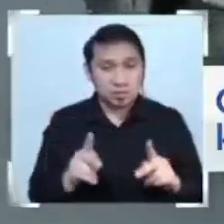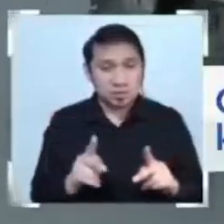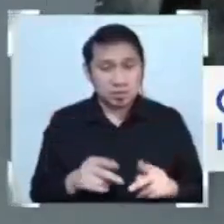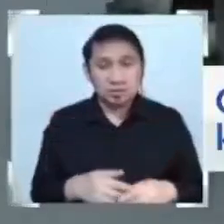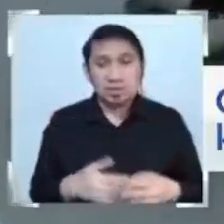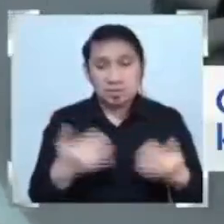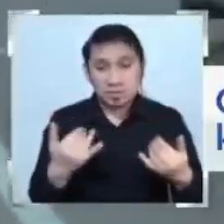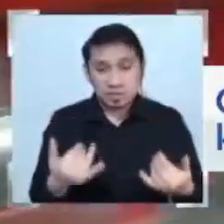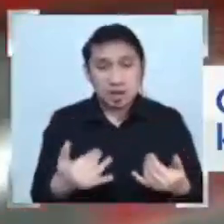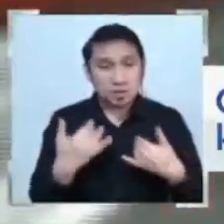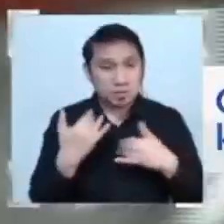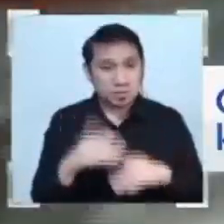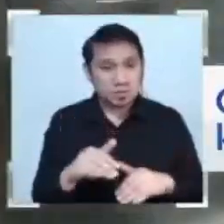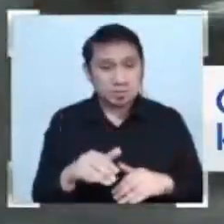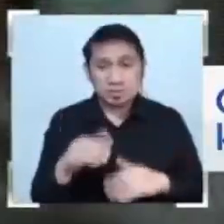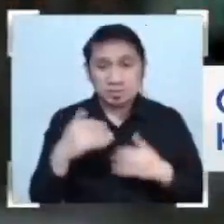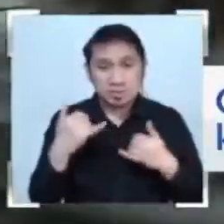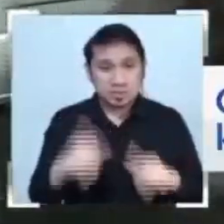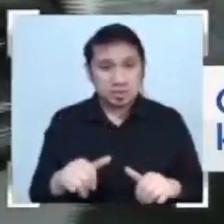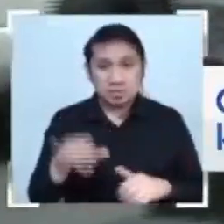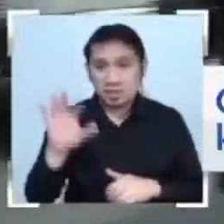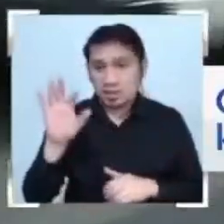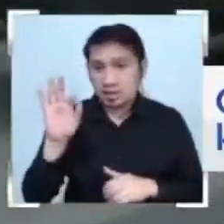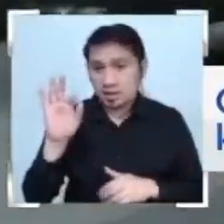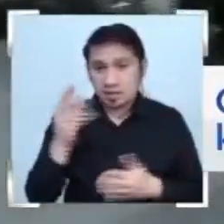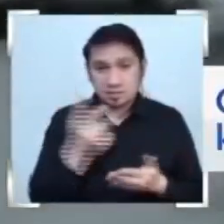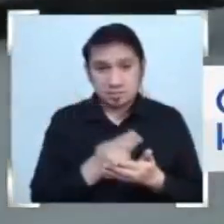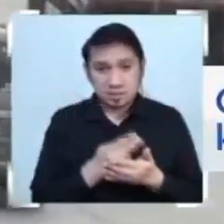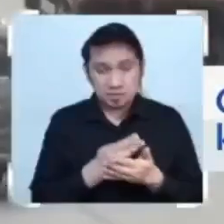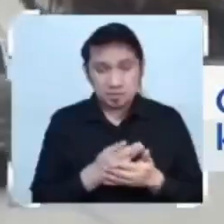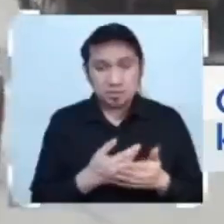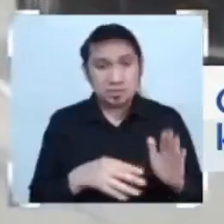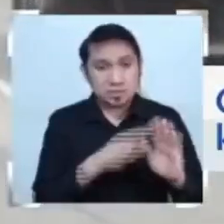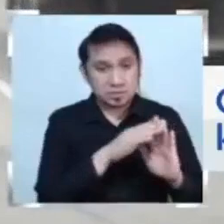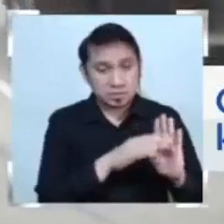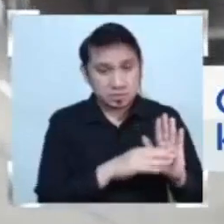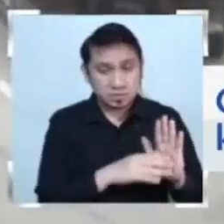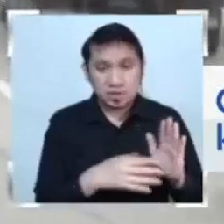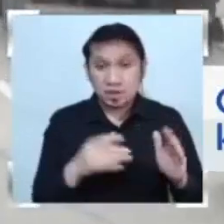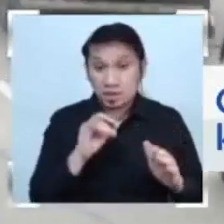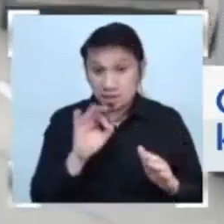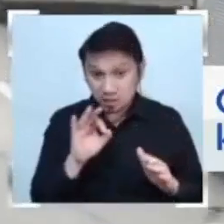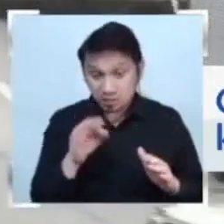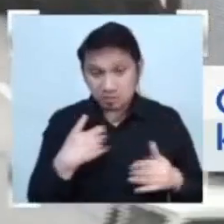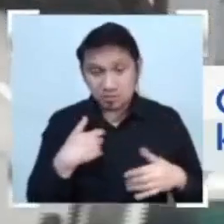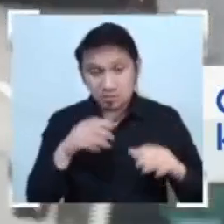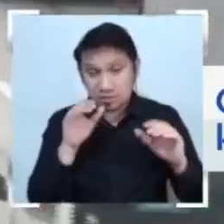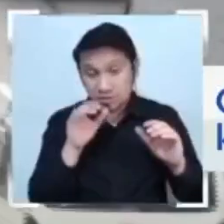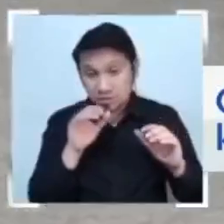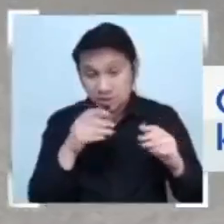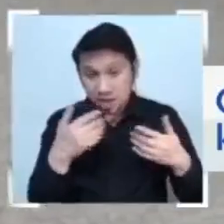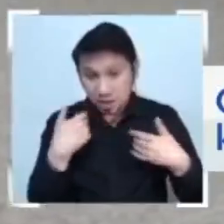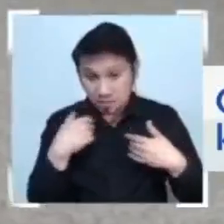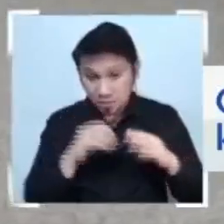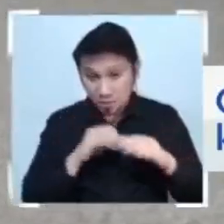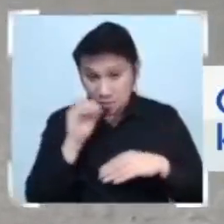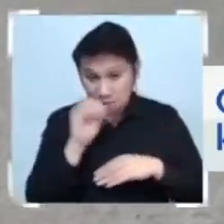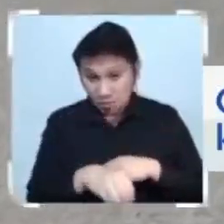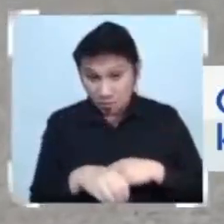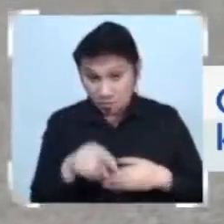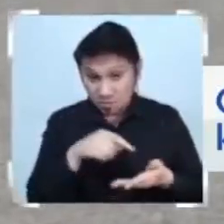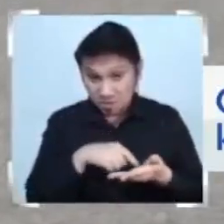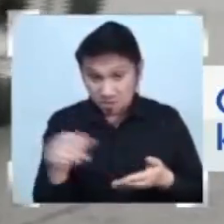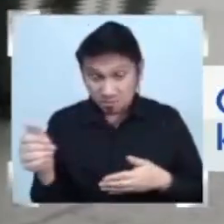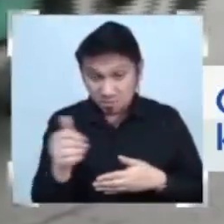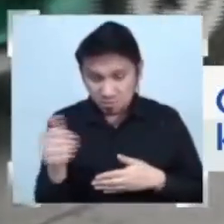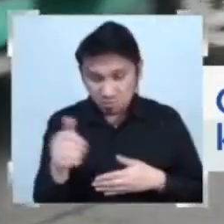minimum fare sa mga jeep. Base sa guidelines, may karampatang multa ang mahuhuling nag-overcharge sa mga pasahero. Dismayado naman